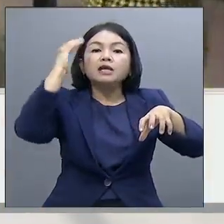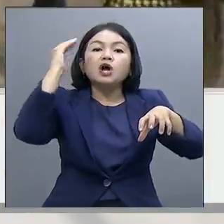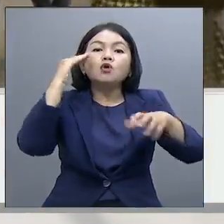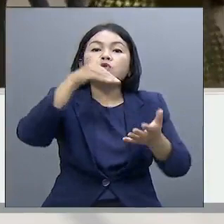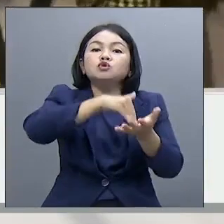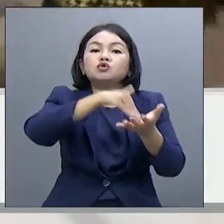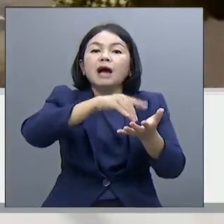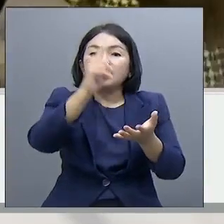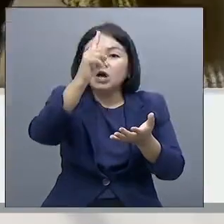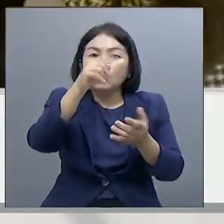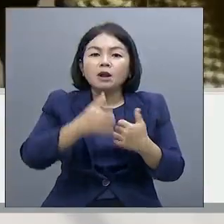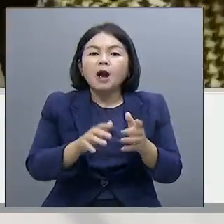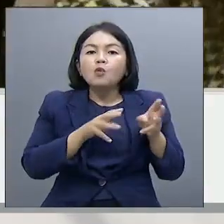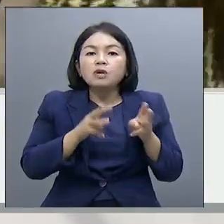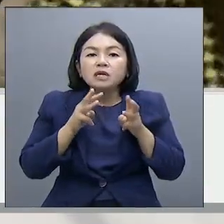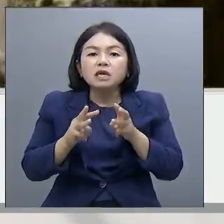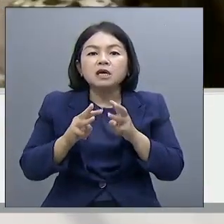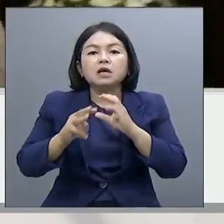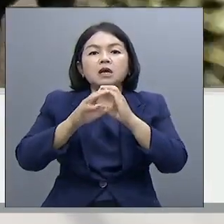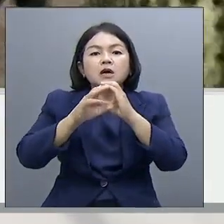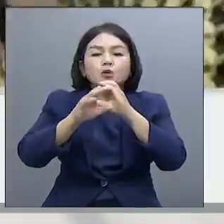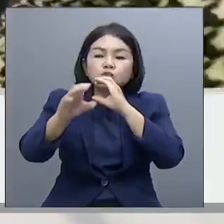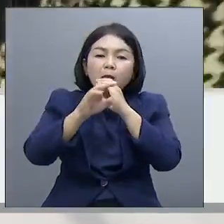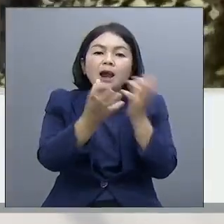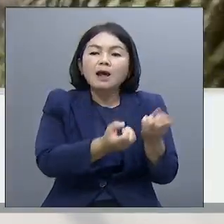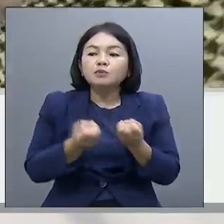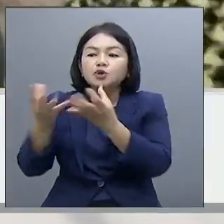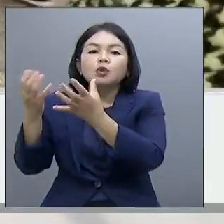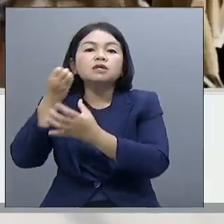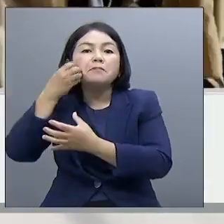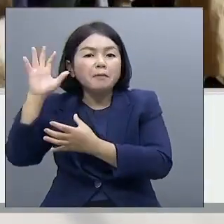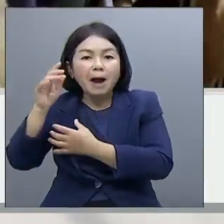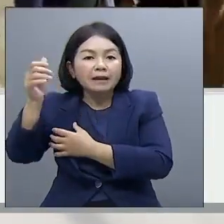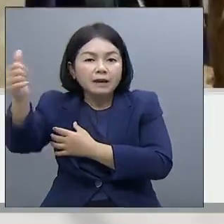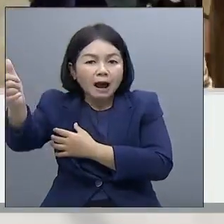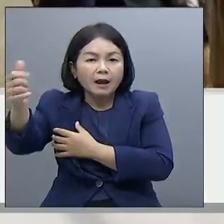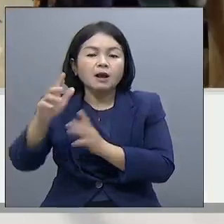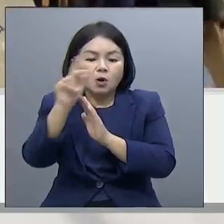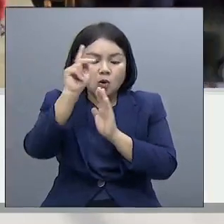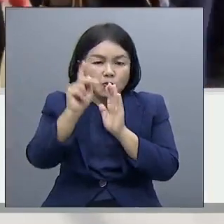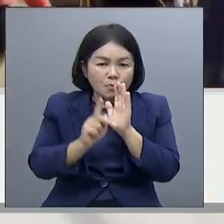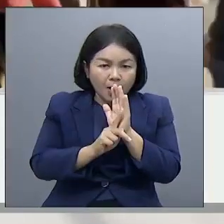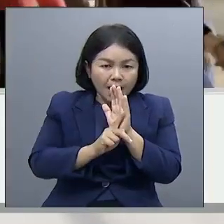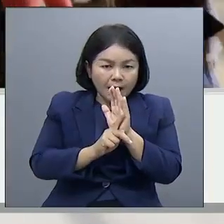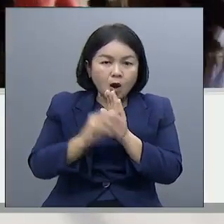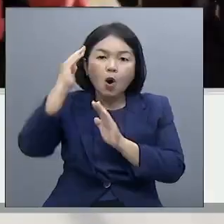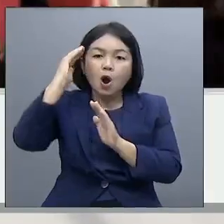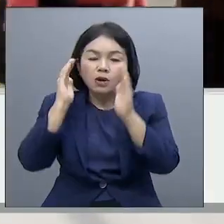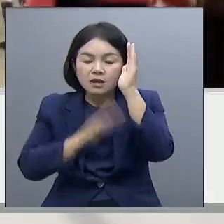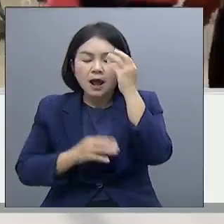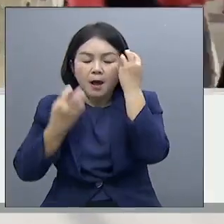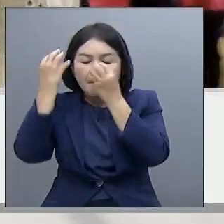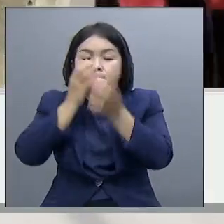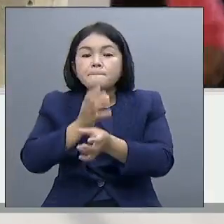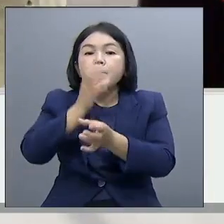จัดรถบัสรับส่งพลเมืองและก็รวมไปถึงนักท่องเที่ยวถึงบ้านเลยนอกจากนี้กฎหมายในบ้านเขาเกี่ยวกับเรื่องของเมาแล้วขับทั้งเก